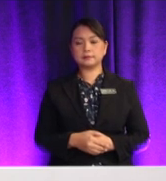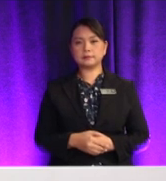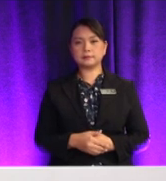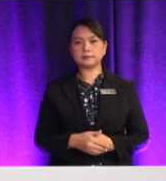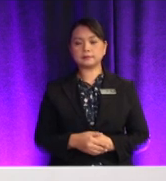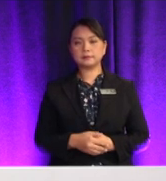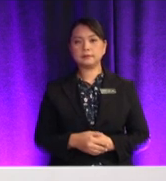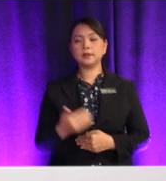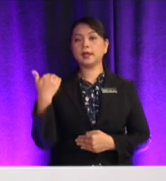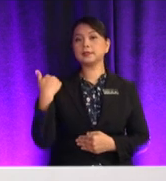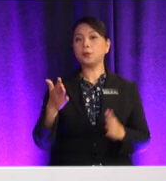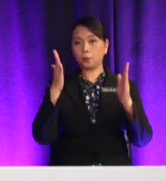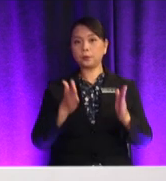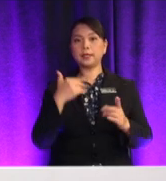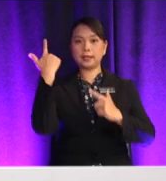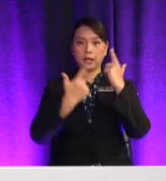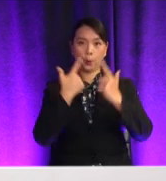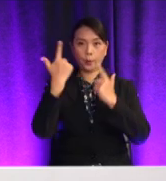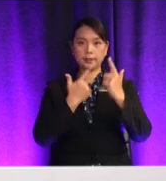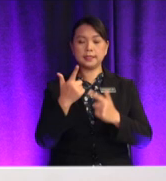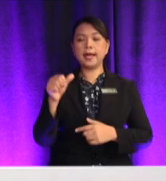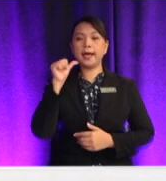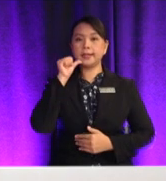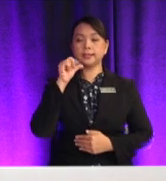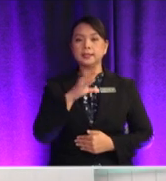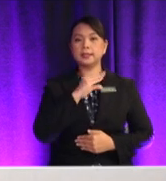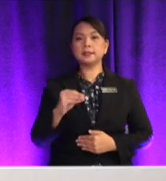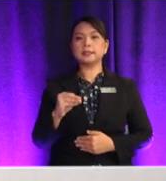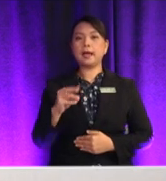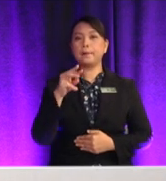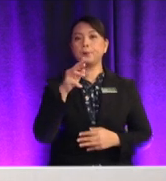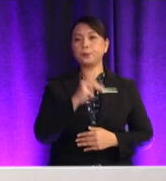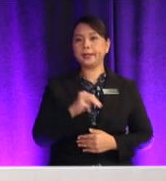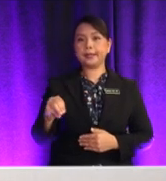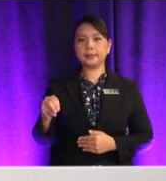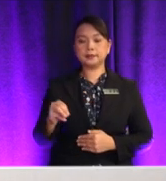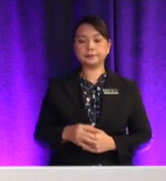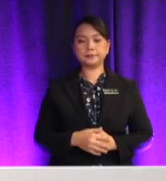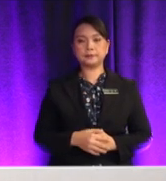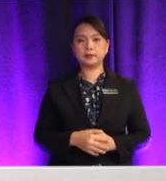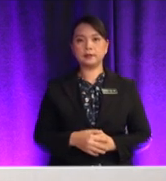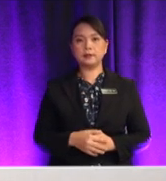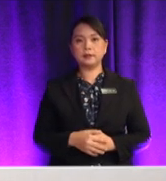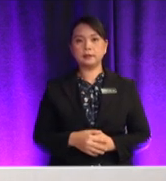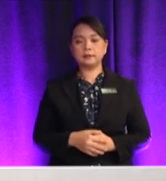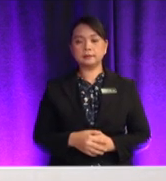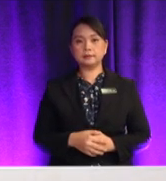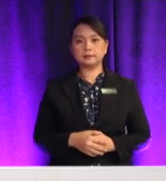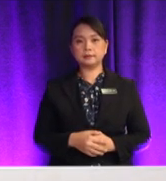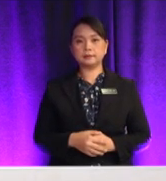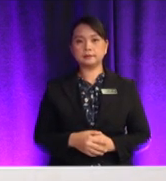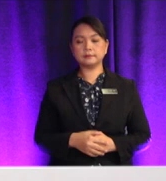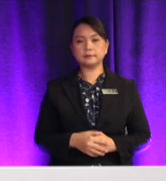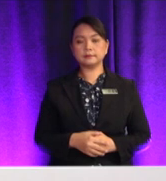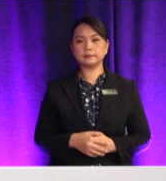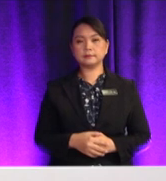sebagai pengunjung Aisyah. Aisyah dan pelajar. Okey, peserta lah. Iaitu okay, Tan. Ya, saya nak